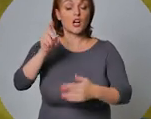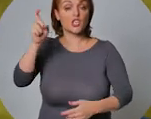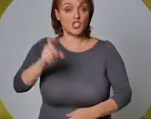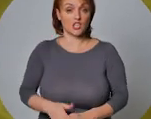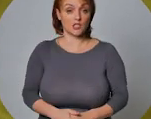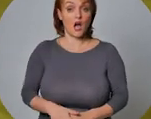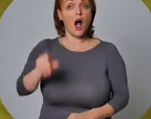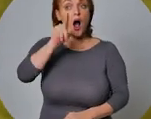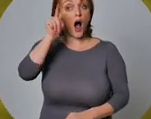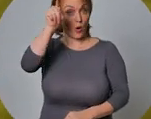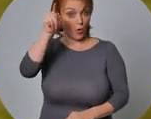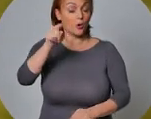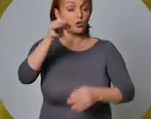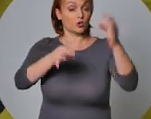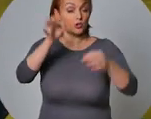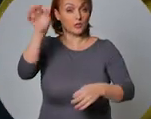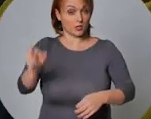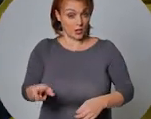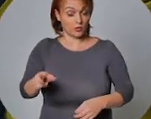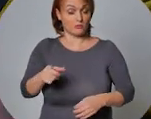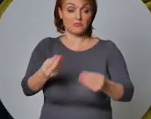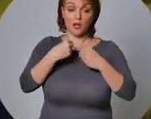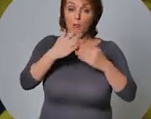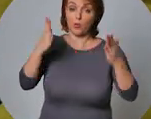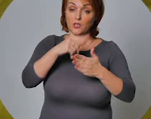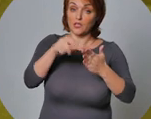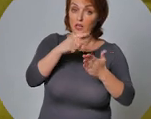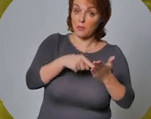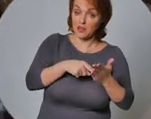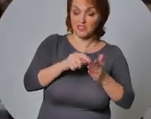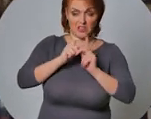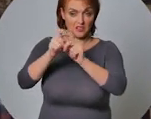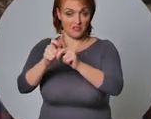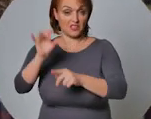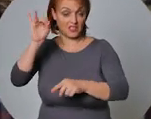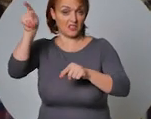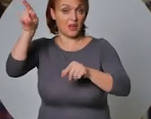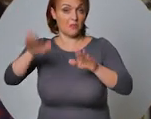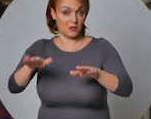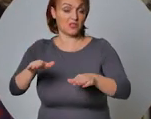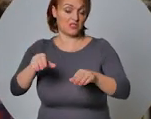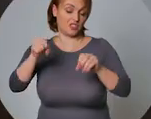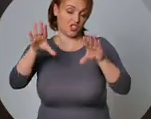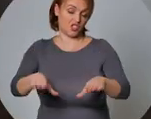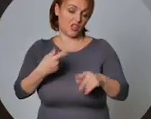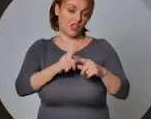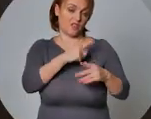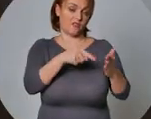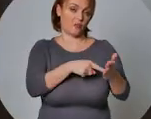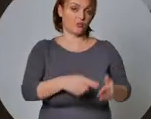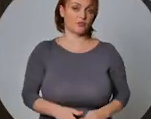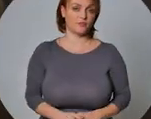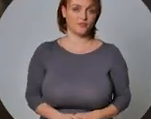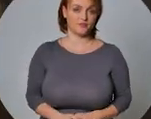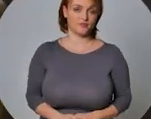acolo judecătorul mi-a dat câteva întrebări și imediat s-a rezolvat toată problema.